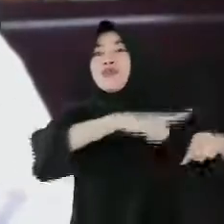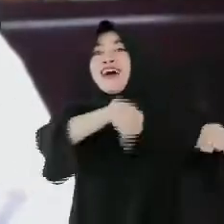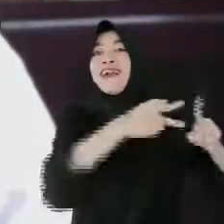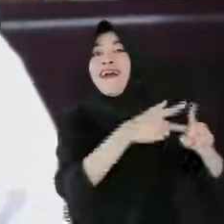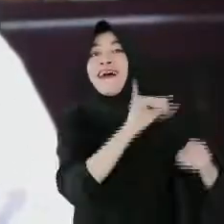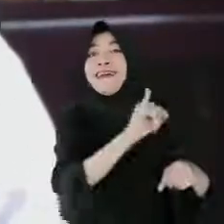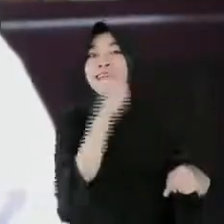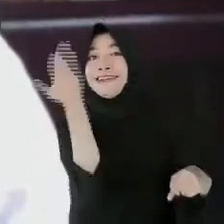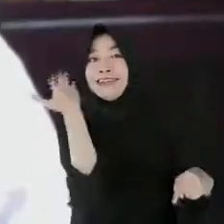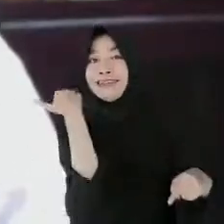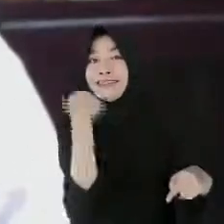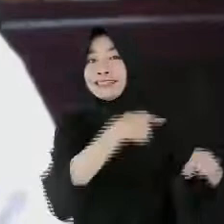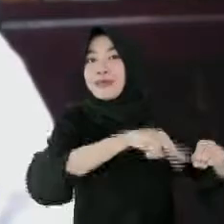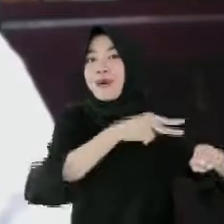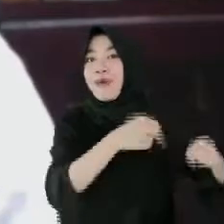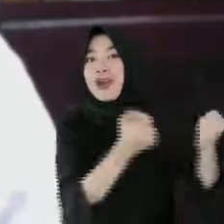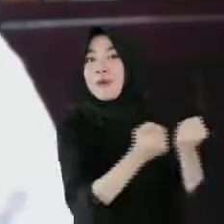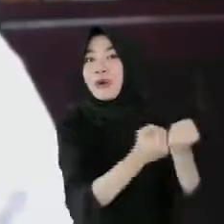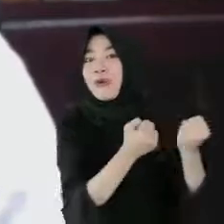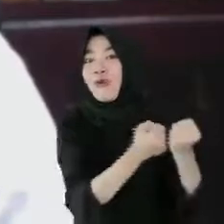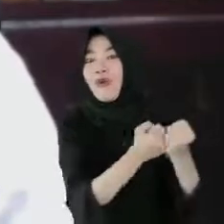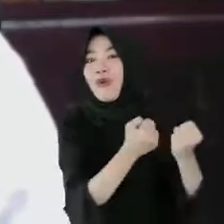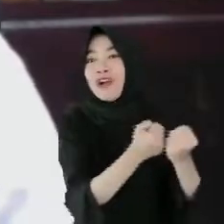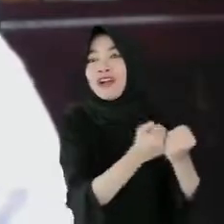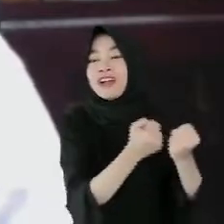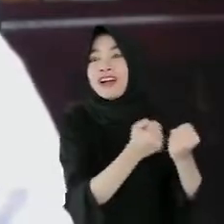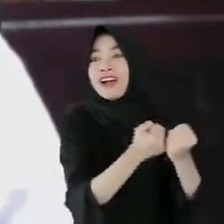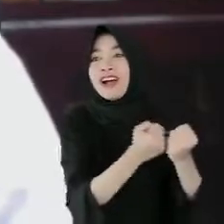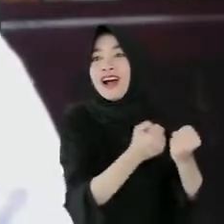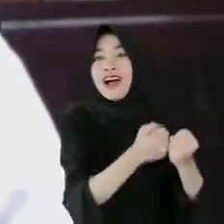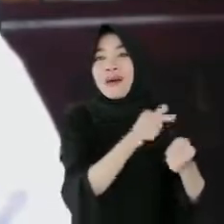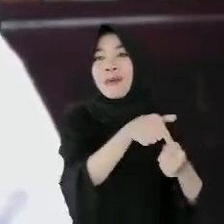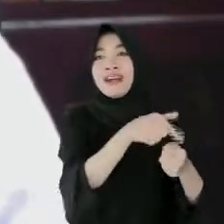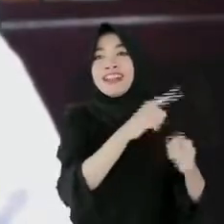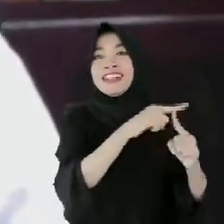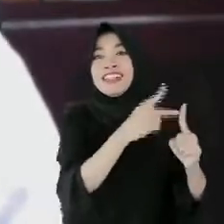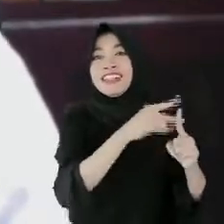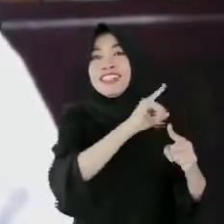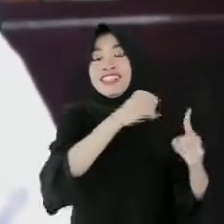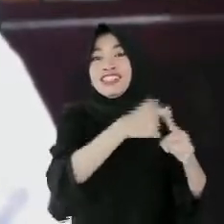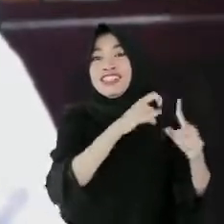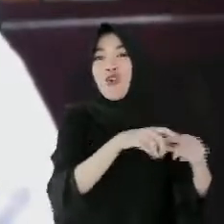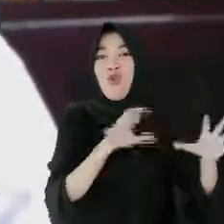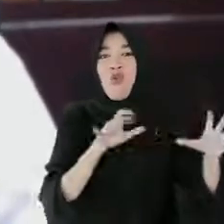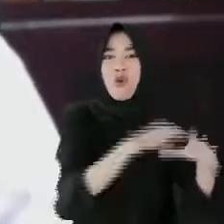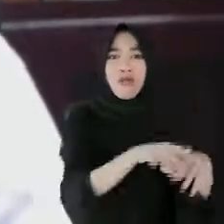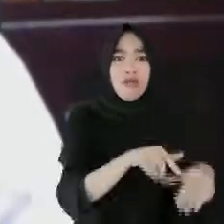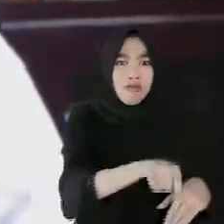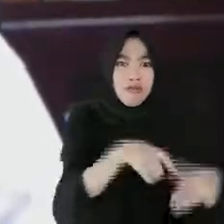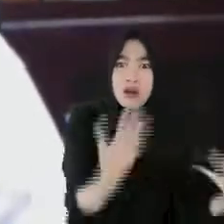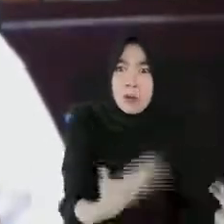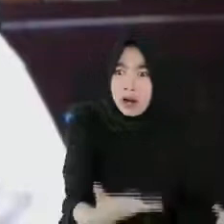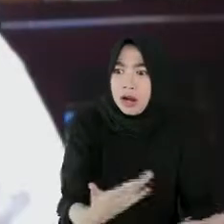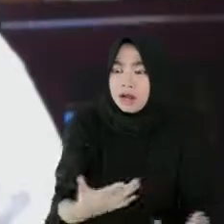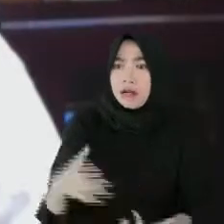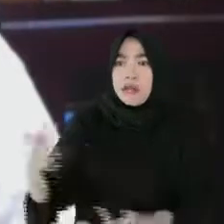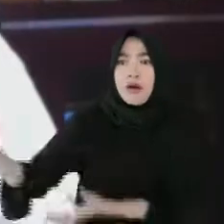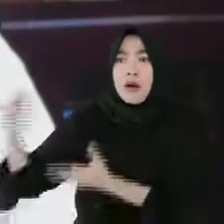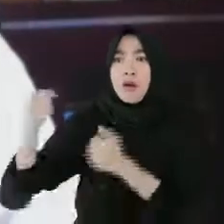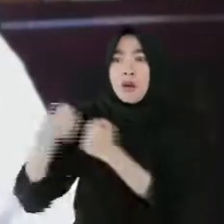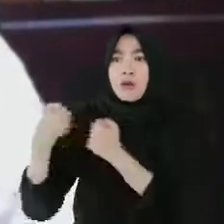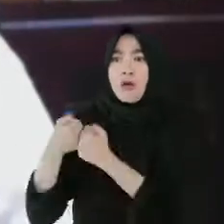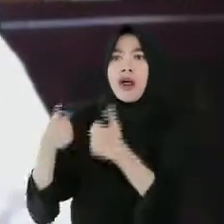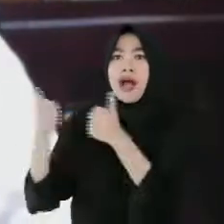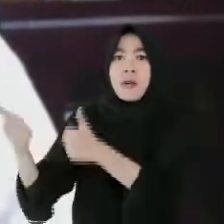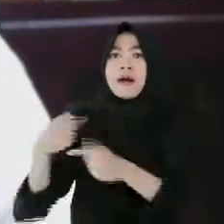ja malam-malam gitu guru Depag kasatgas ini apa-apaan ini sudah impor akrabnya aman ndak